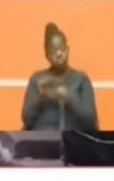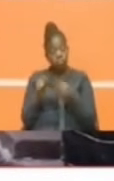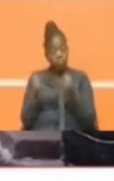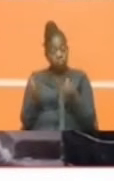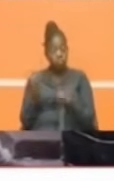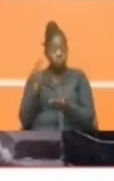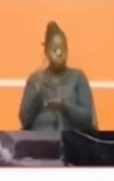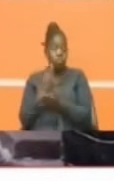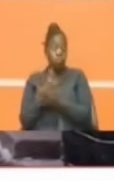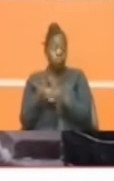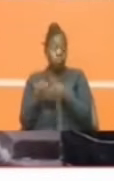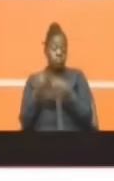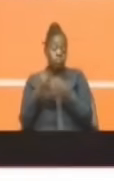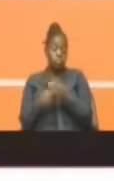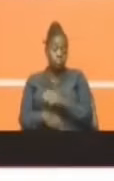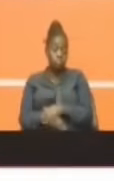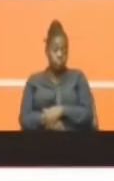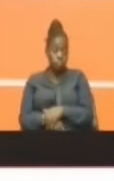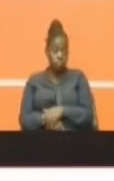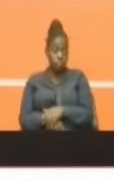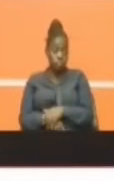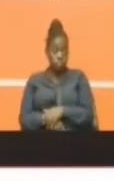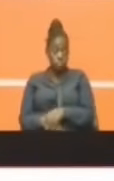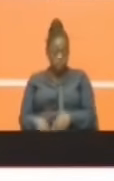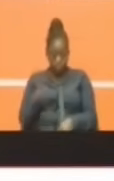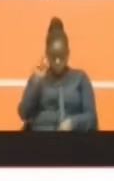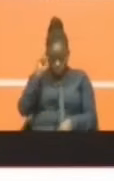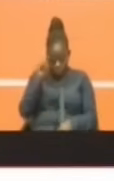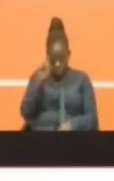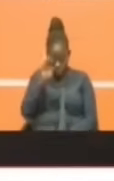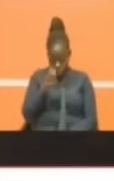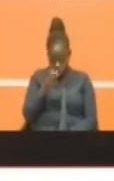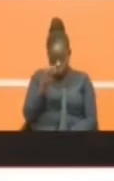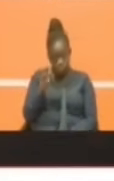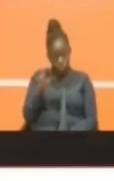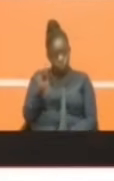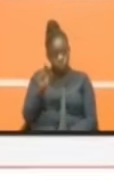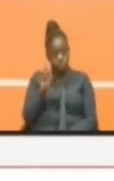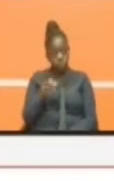kuwa misoro tulowe de kora efrizi nundi